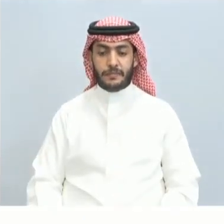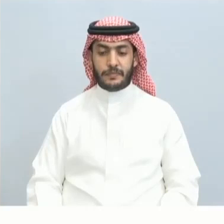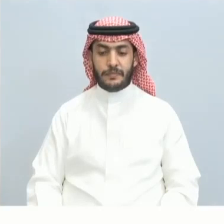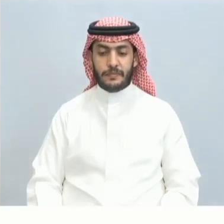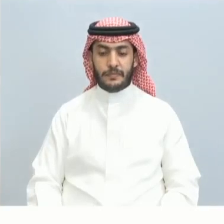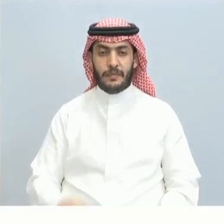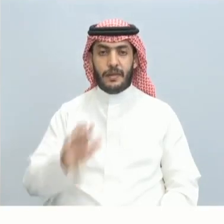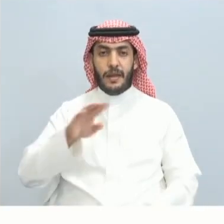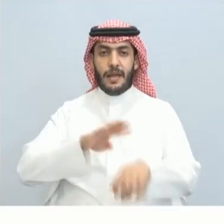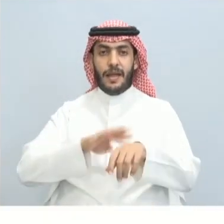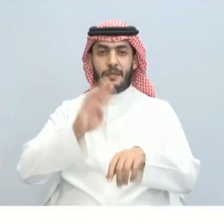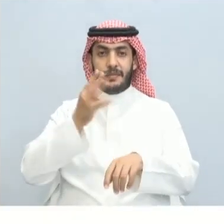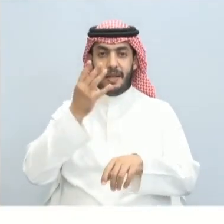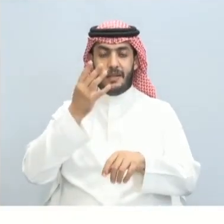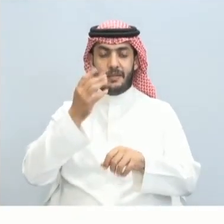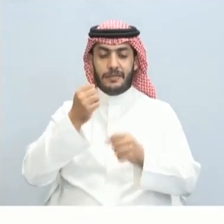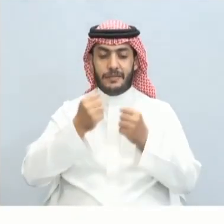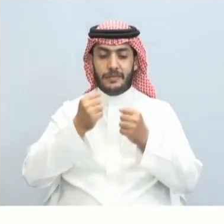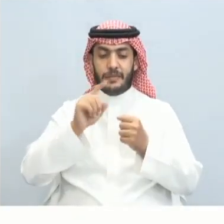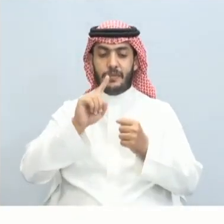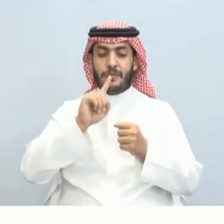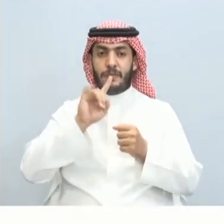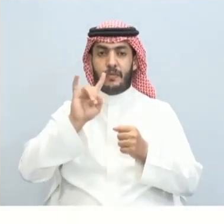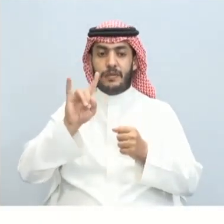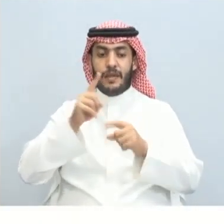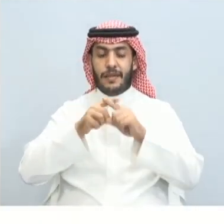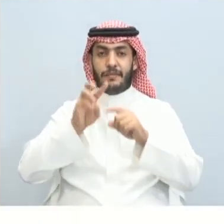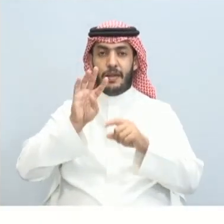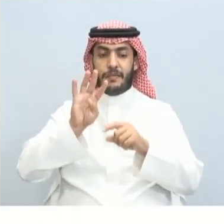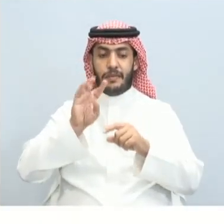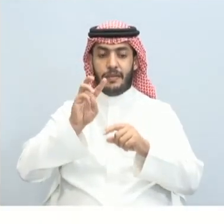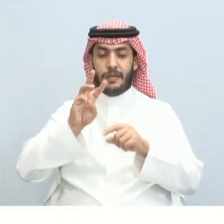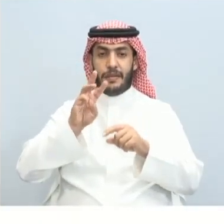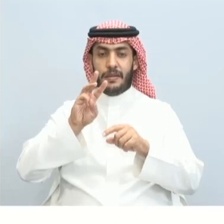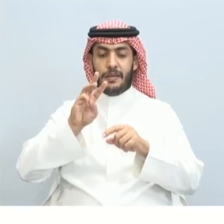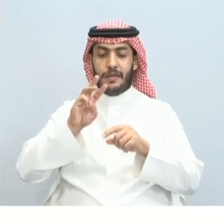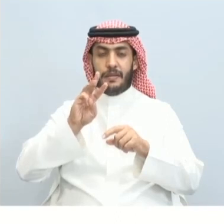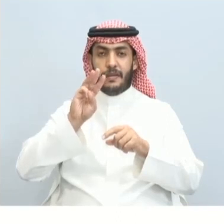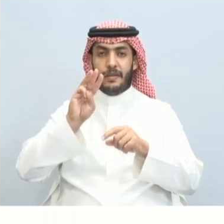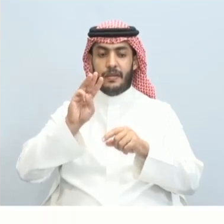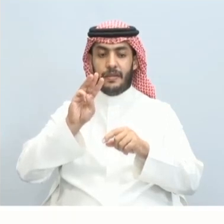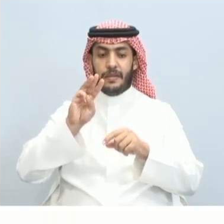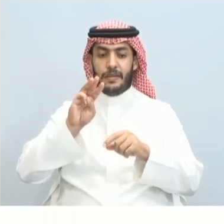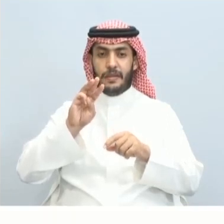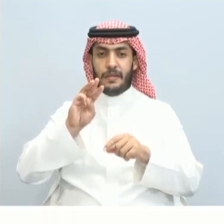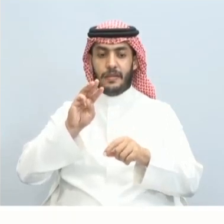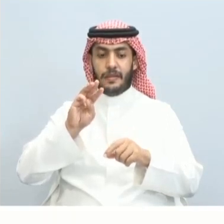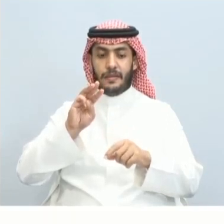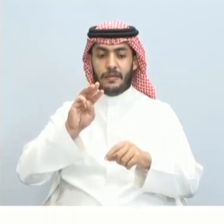بعد اربع ساعات مئه وعشره ضرب اربعه 110 ضرب